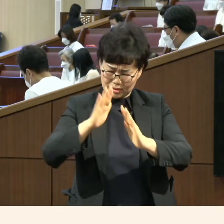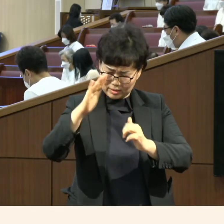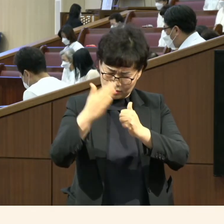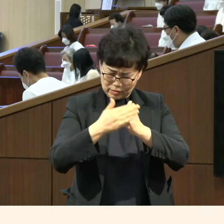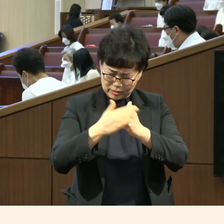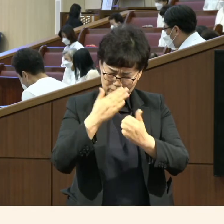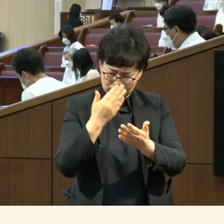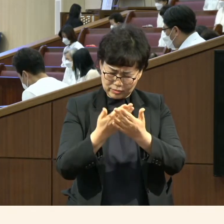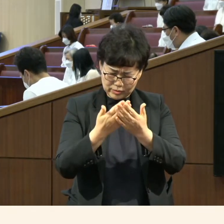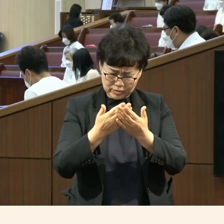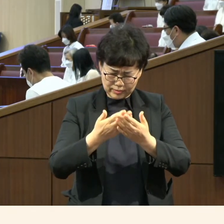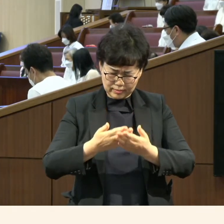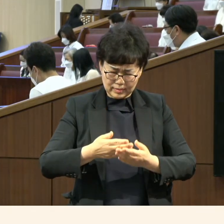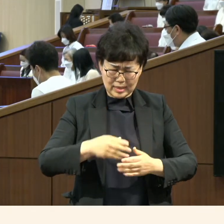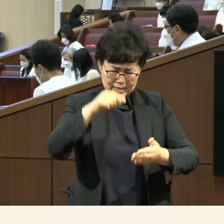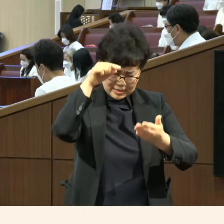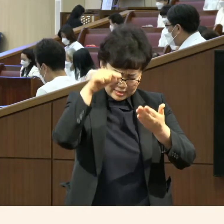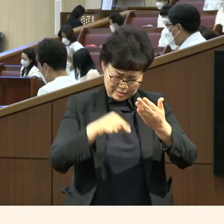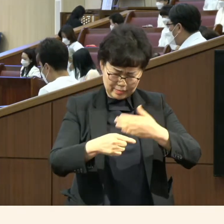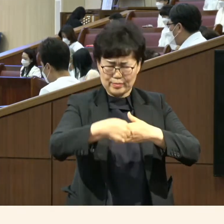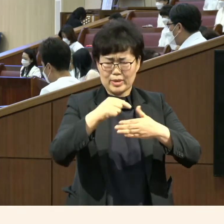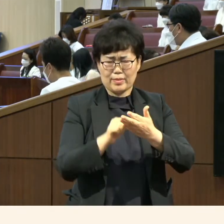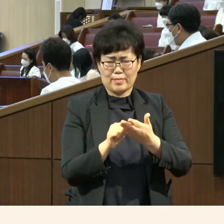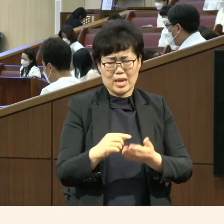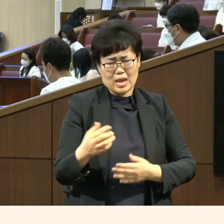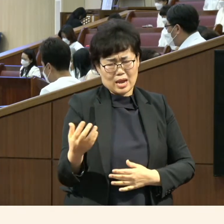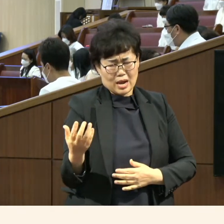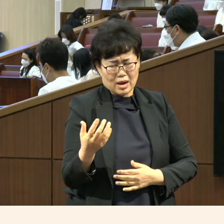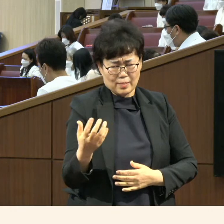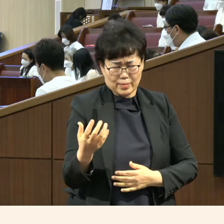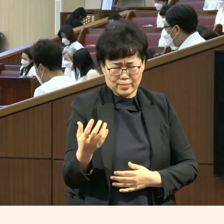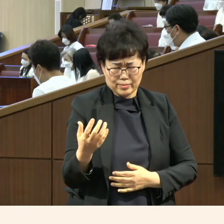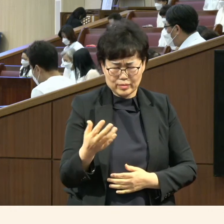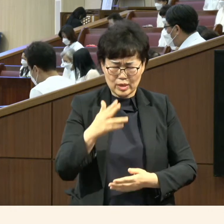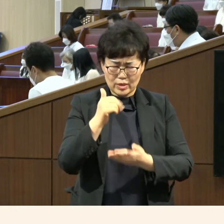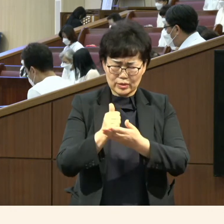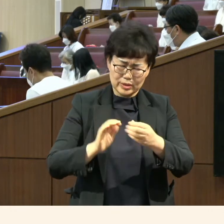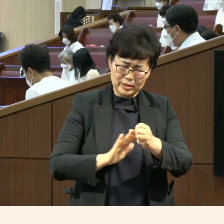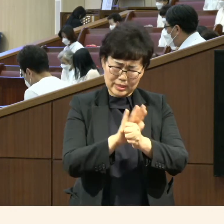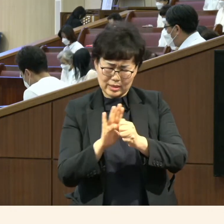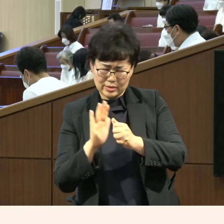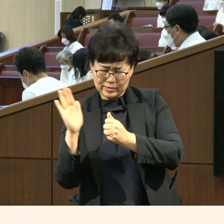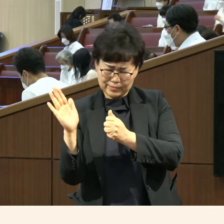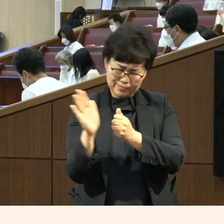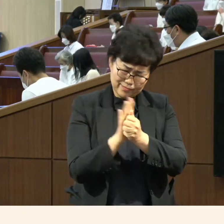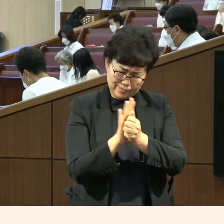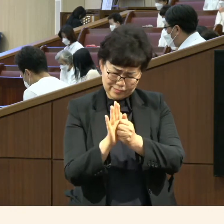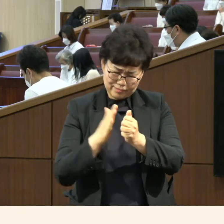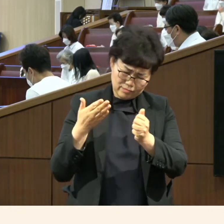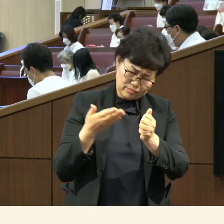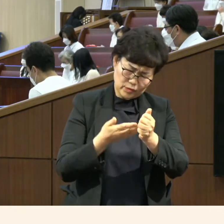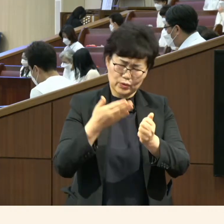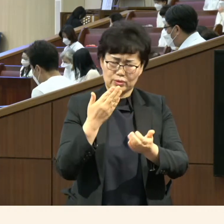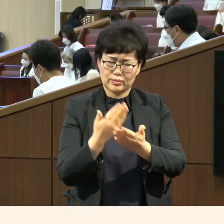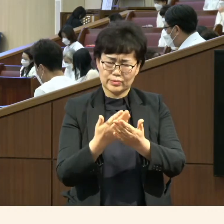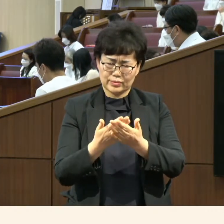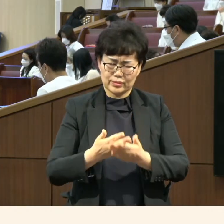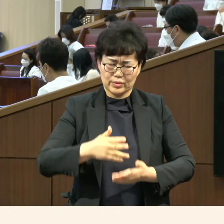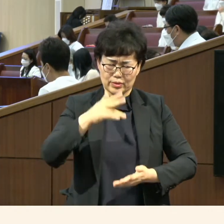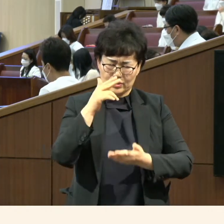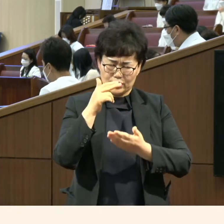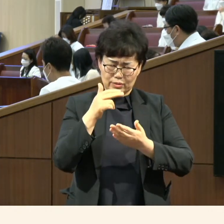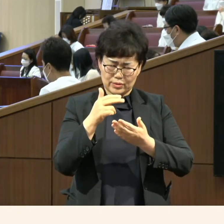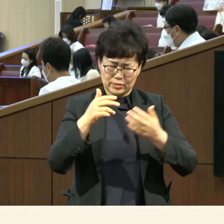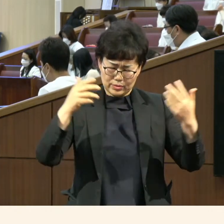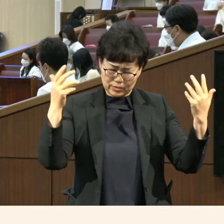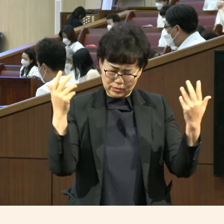우리의 깊은 마음의 아픔들을 주의 사랑으로 어루만져 주시옵시고 주님, 충분한 그